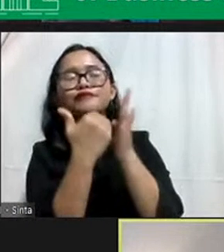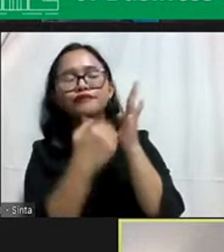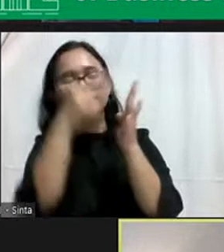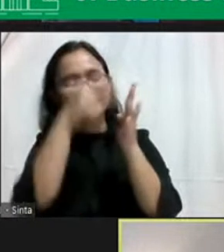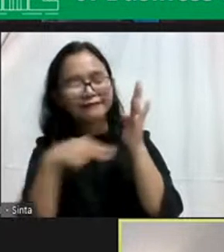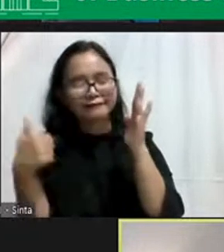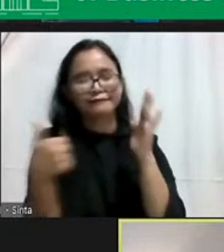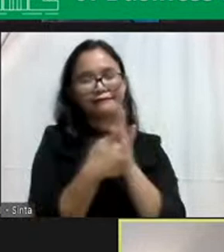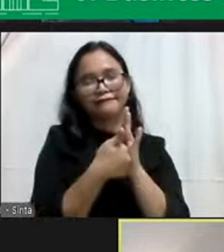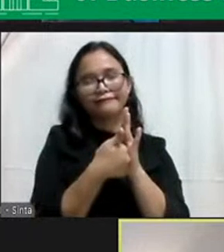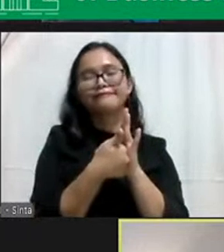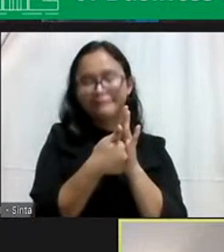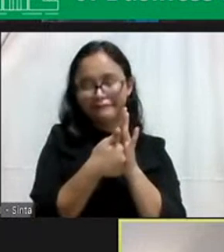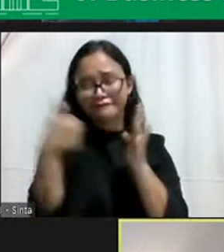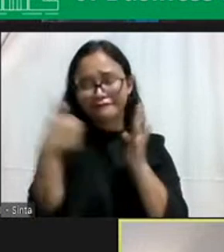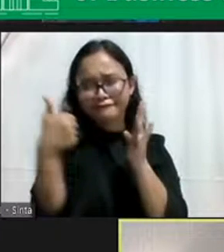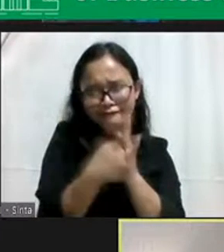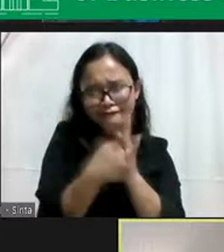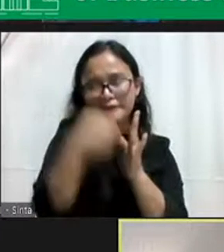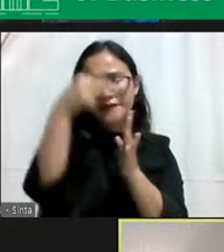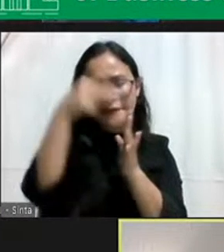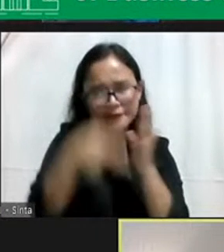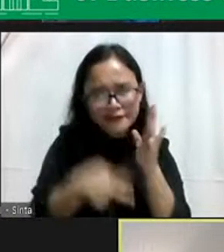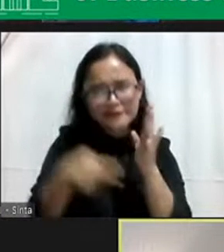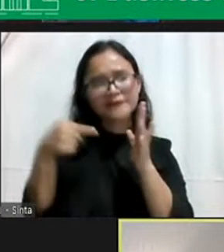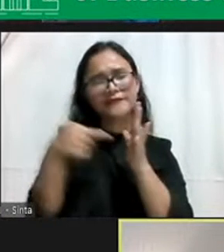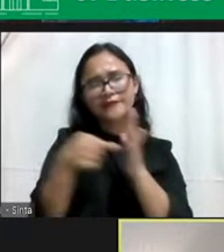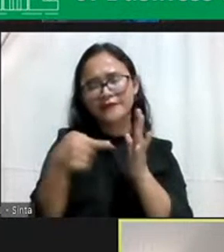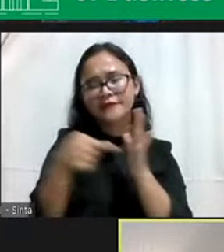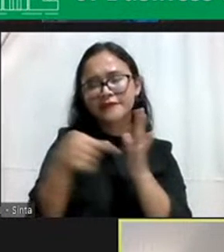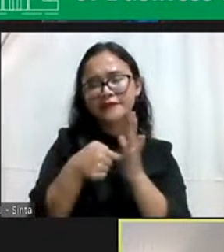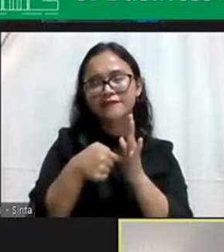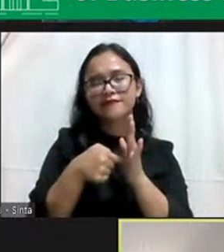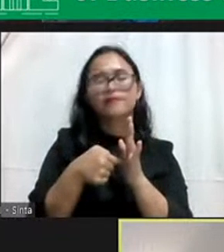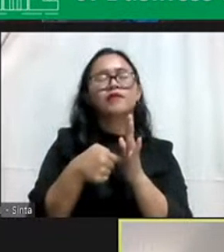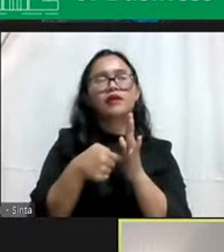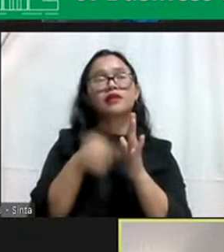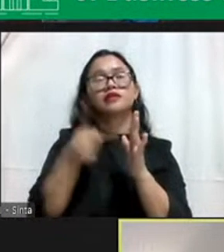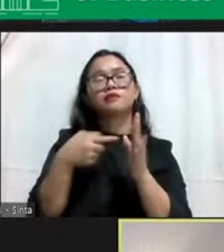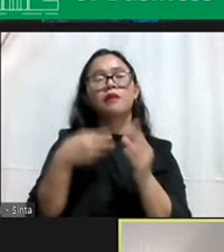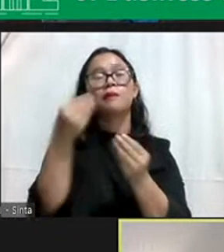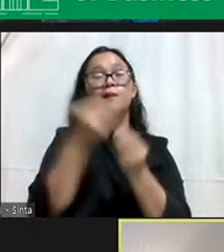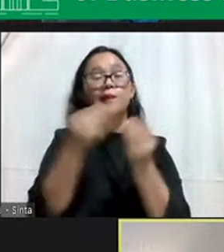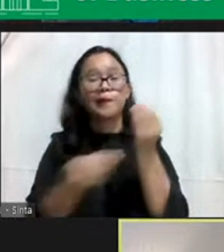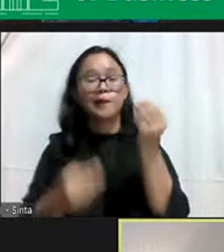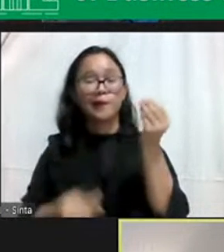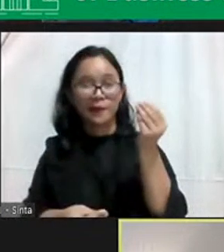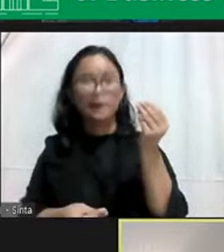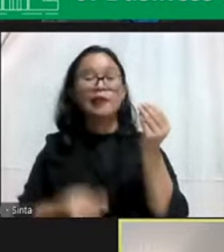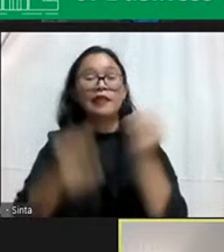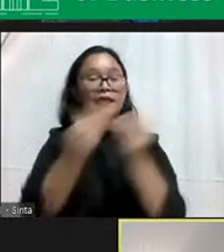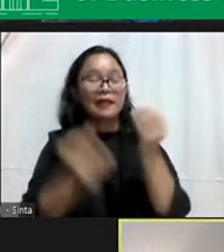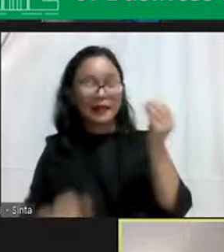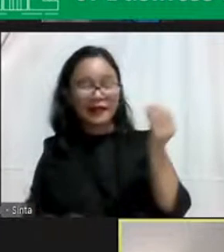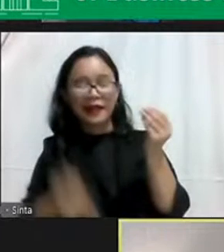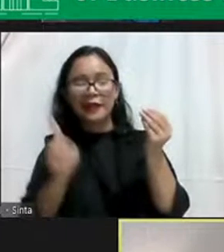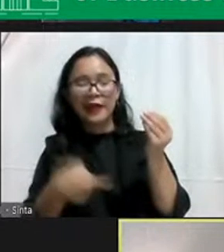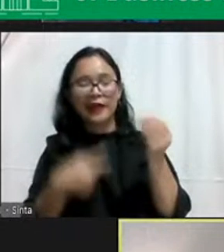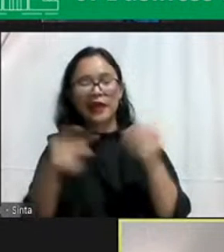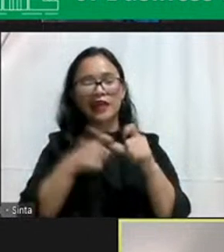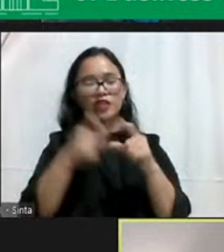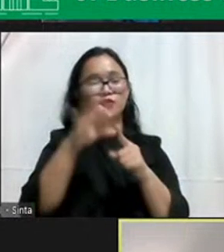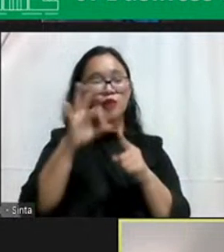tersebut kepatuhan dengan kebijakan itu sebagai anggota rspo kami juga harus diaudit penting bahwa